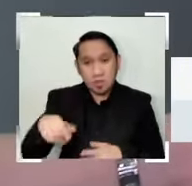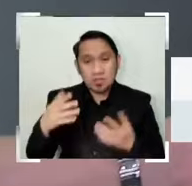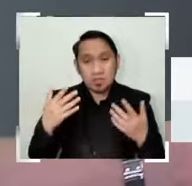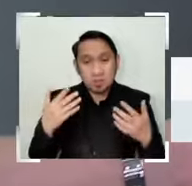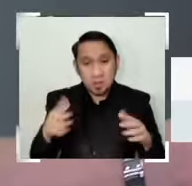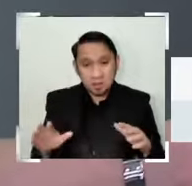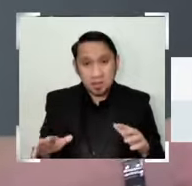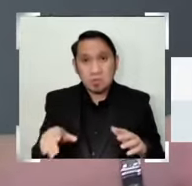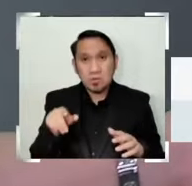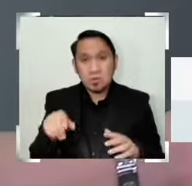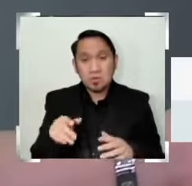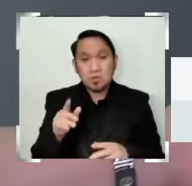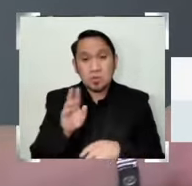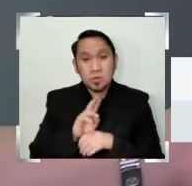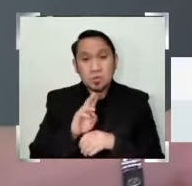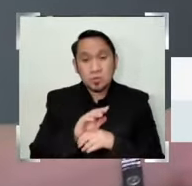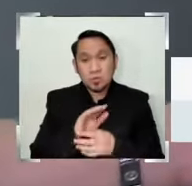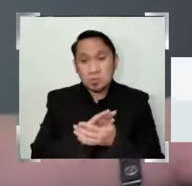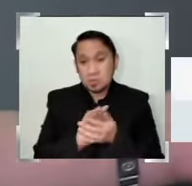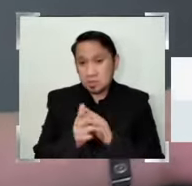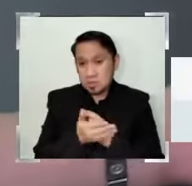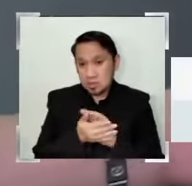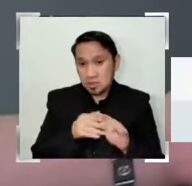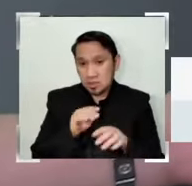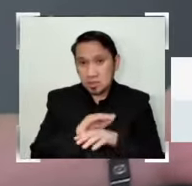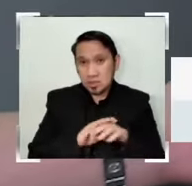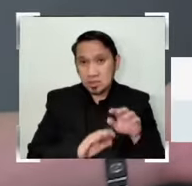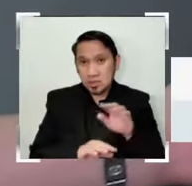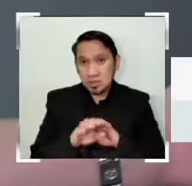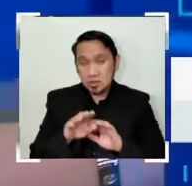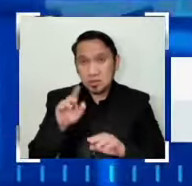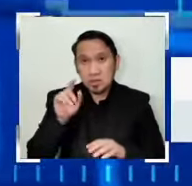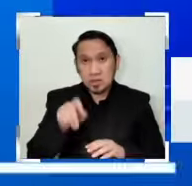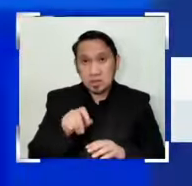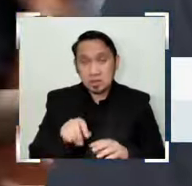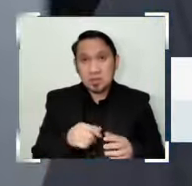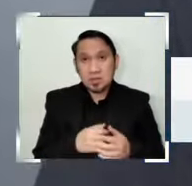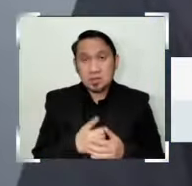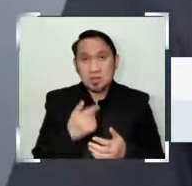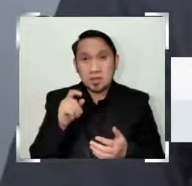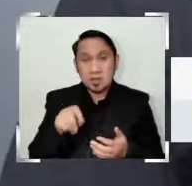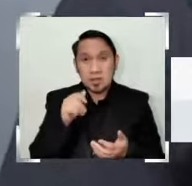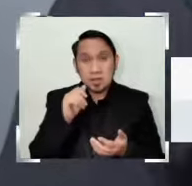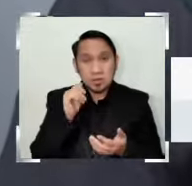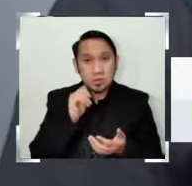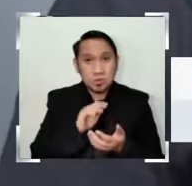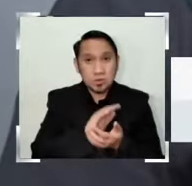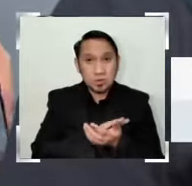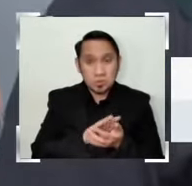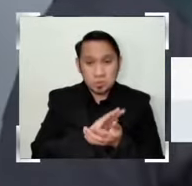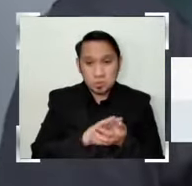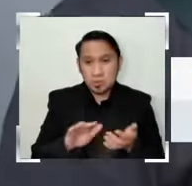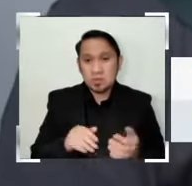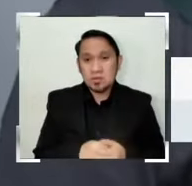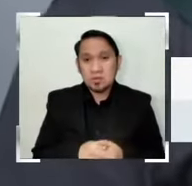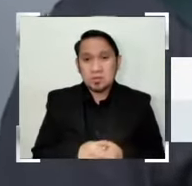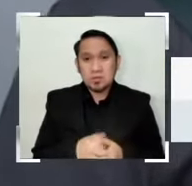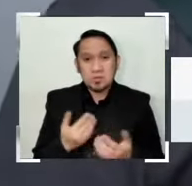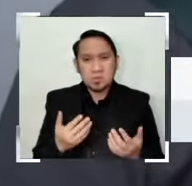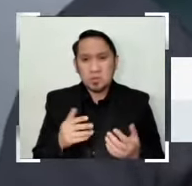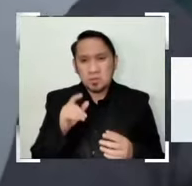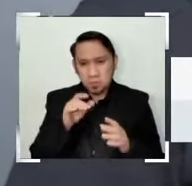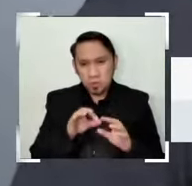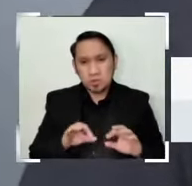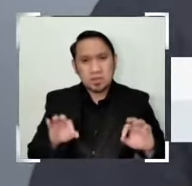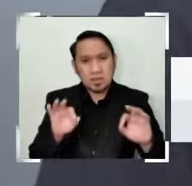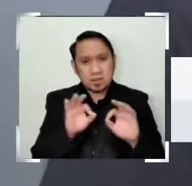na nga, lalo na ngayon dahil sa pandemic, you have to be sanitized. Pangit po talaga na wala tayong tubig kasi saan